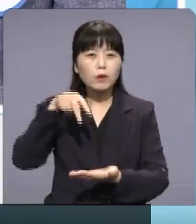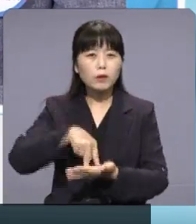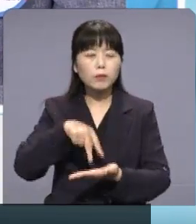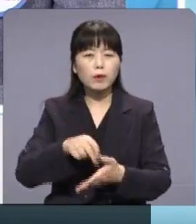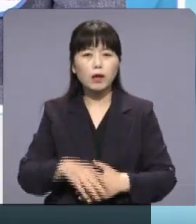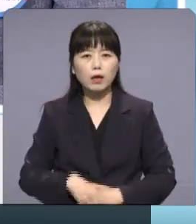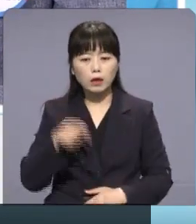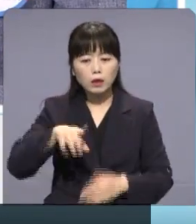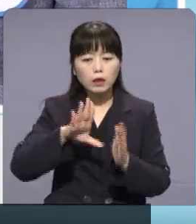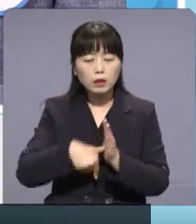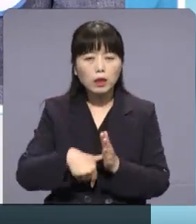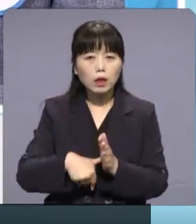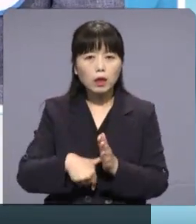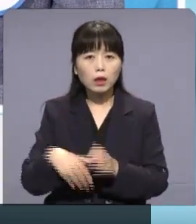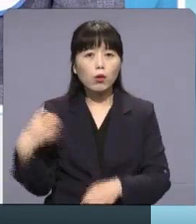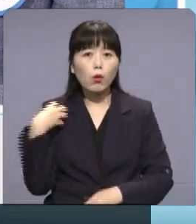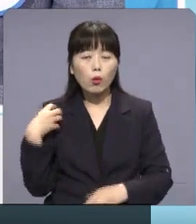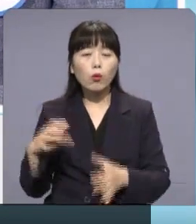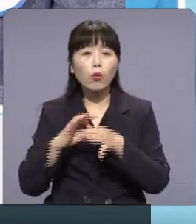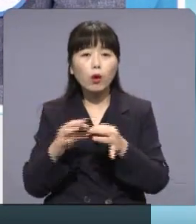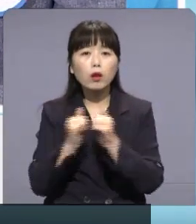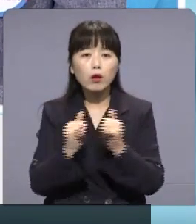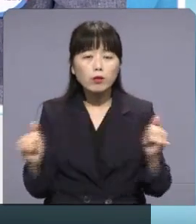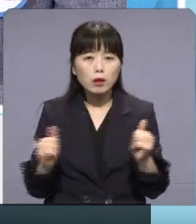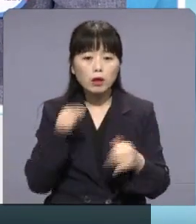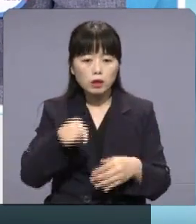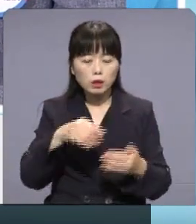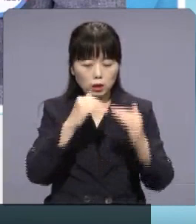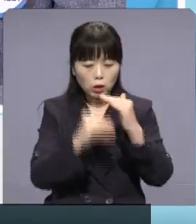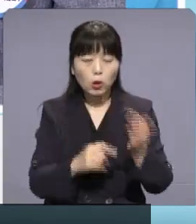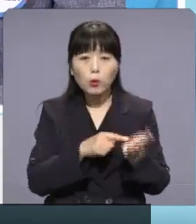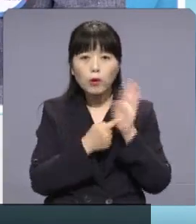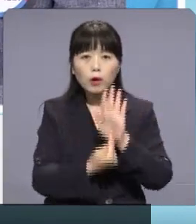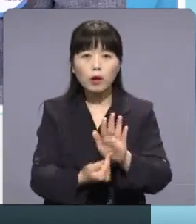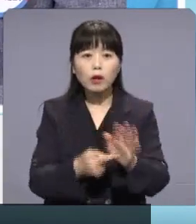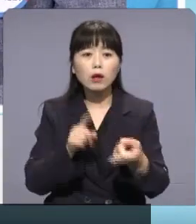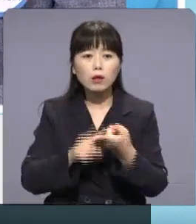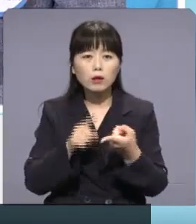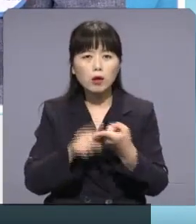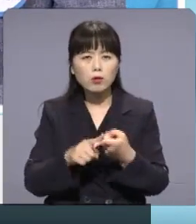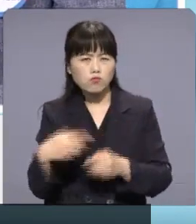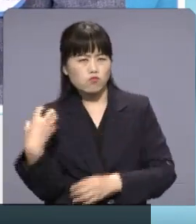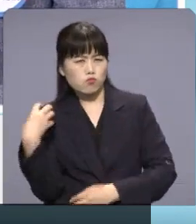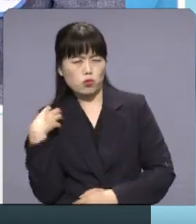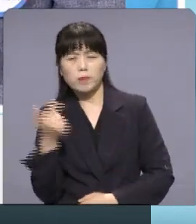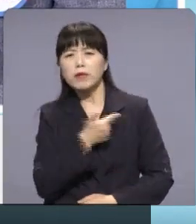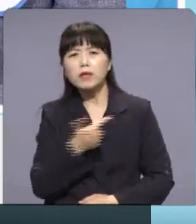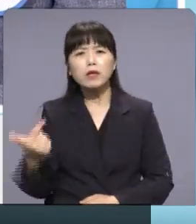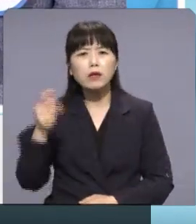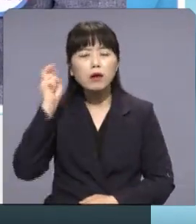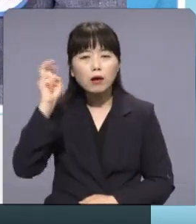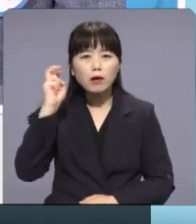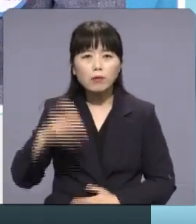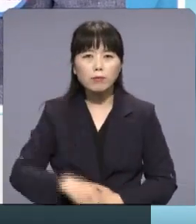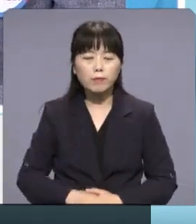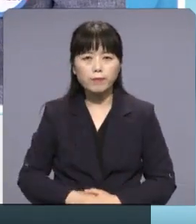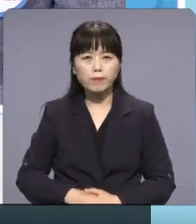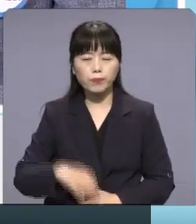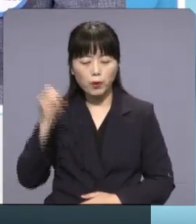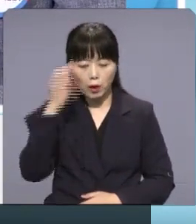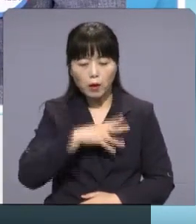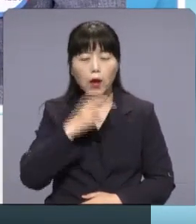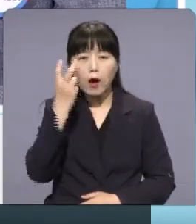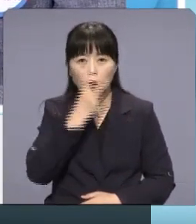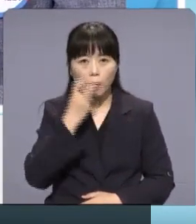그렇다면 당시에 당사자들이 이 내용에 대해서 밝히는 것에 대해서 상당히 좀 부담스러워하고 있는데 어차피